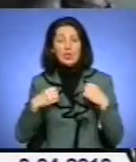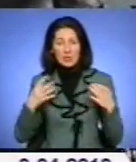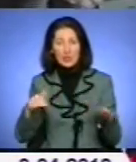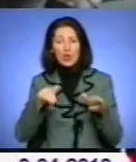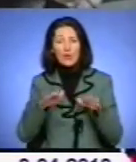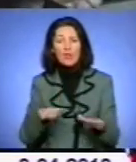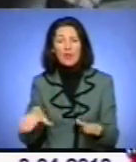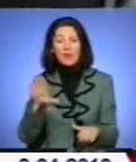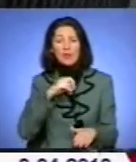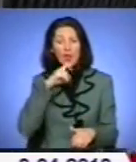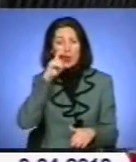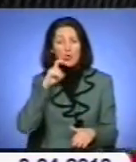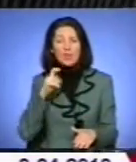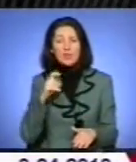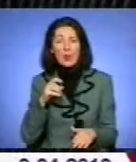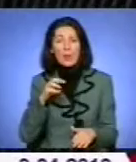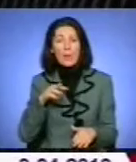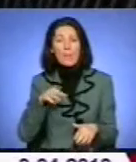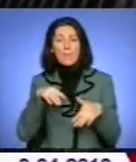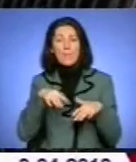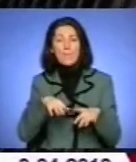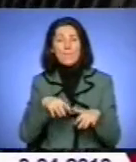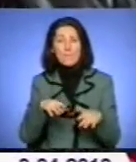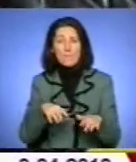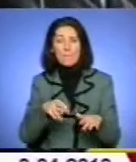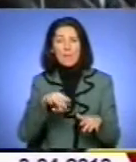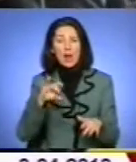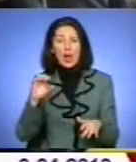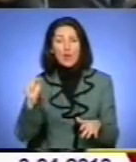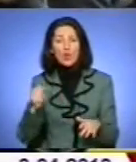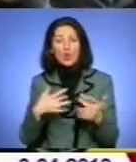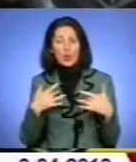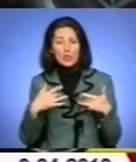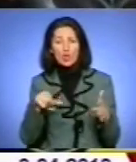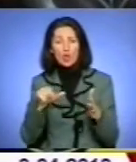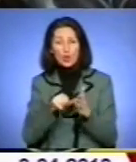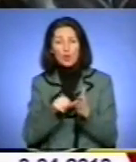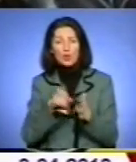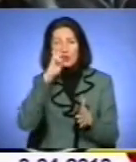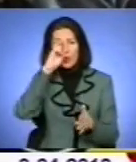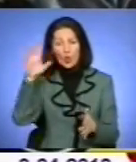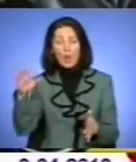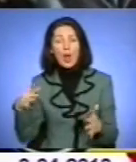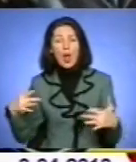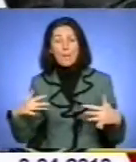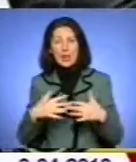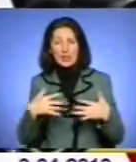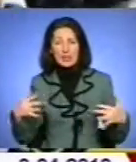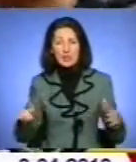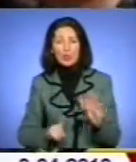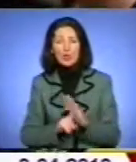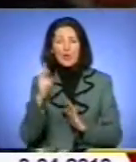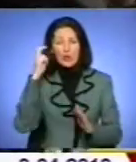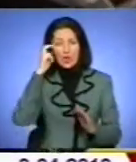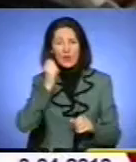вирішили всеукраїнським марафоном концертів за участю відомих баяністів. Стартував він у Києві, естафету підтримали у